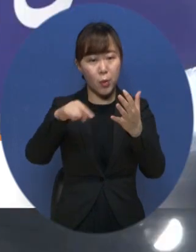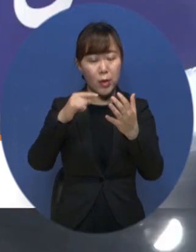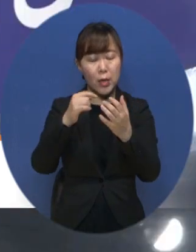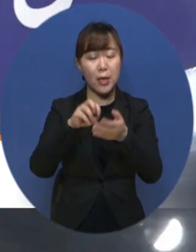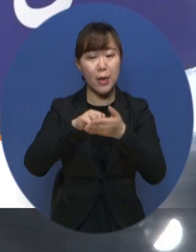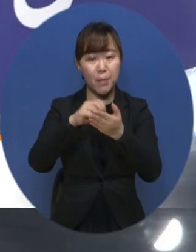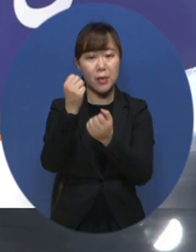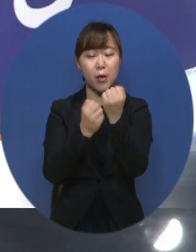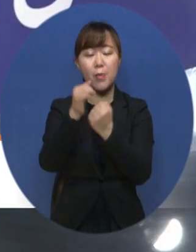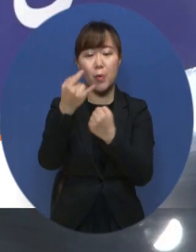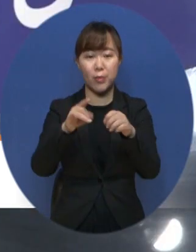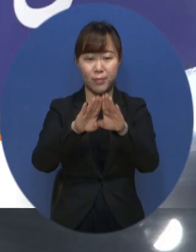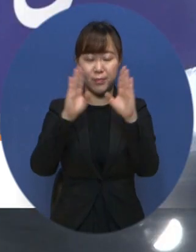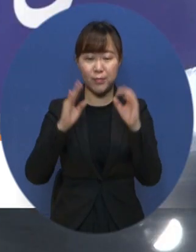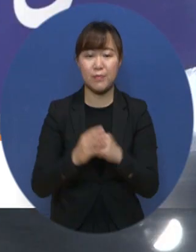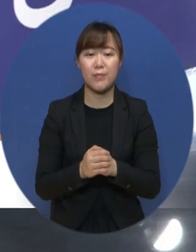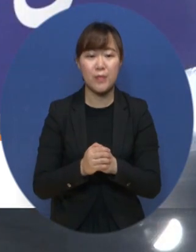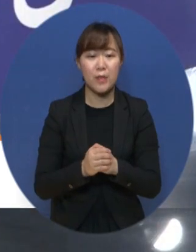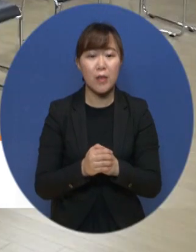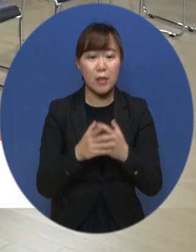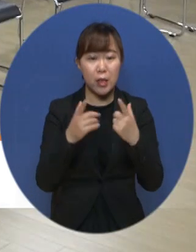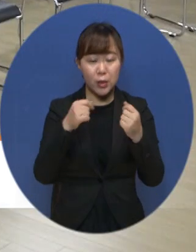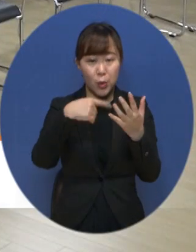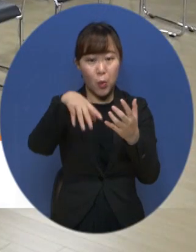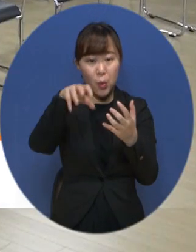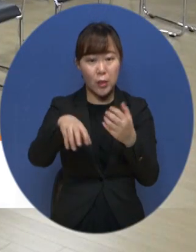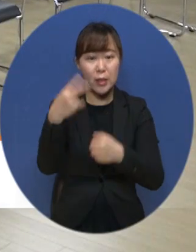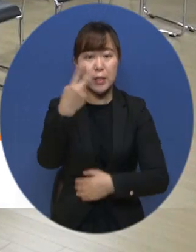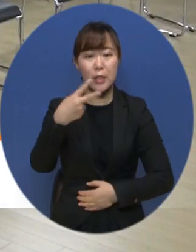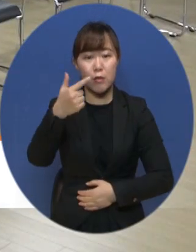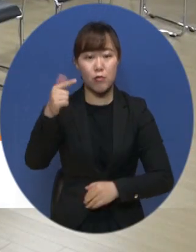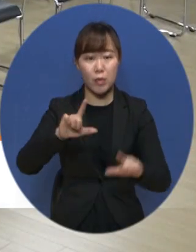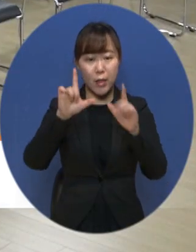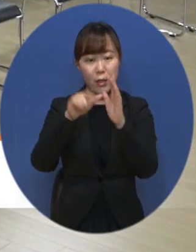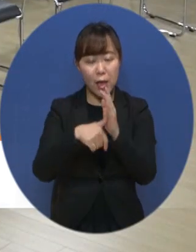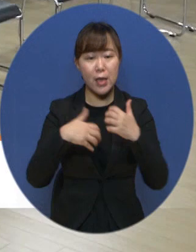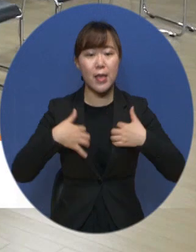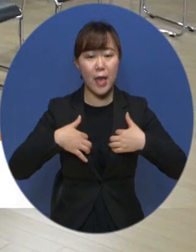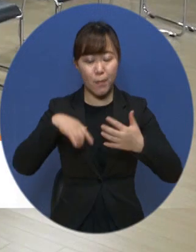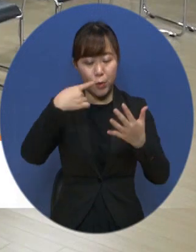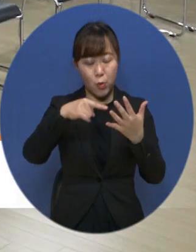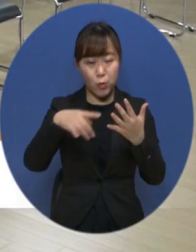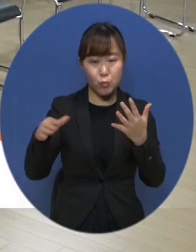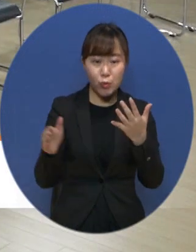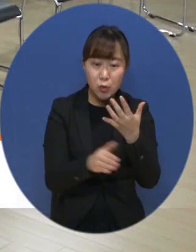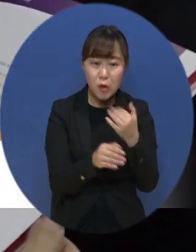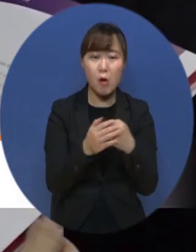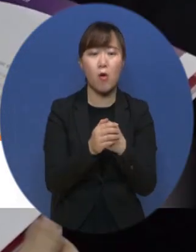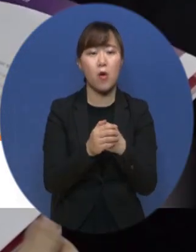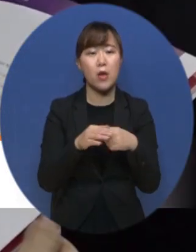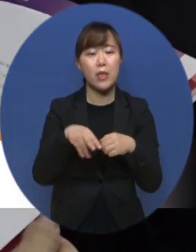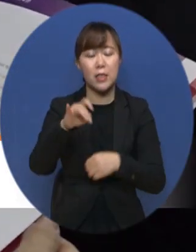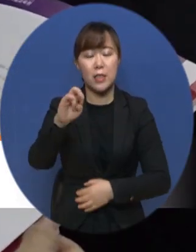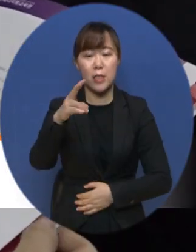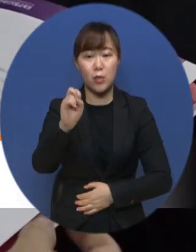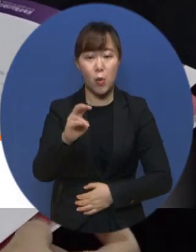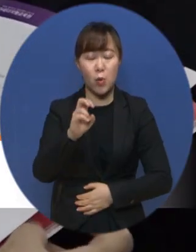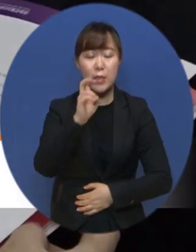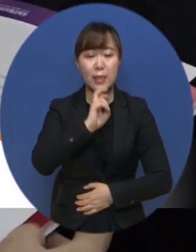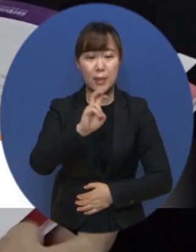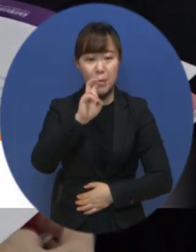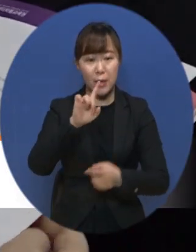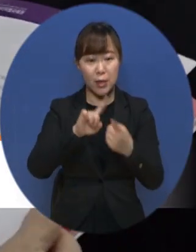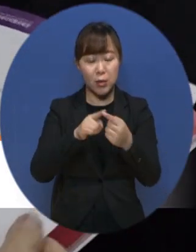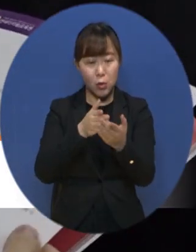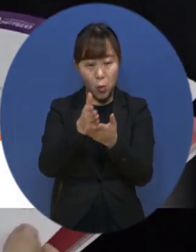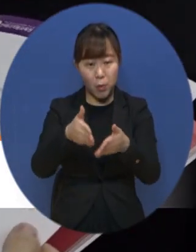설명회를 열었습니다. 연세 디지털 교육원은 2006년에 게임 교육을 시작으로 이어서 실용음악 전공을